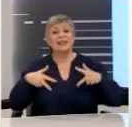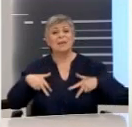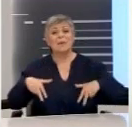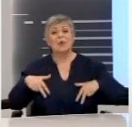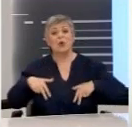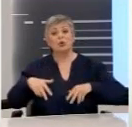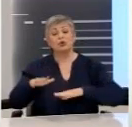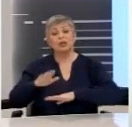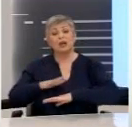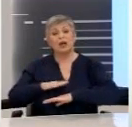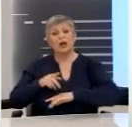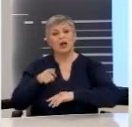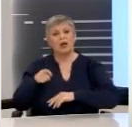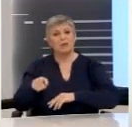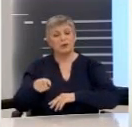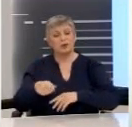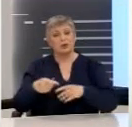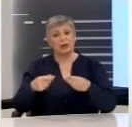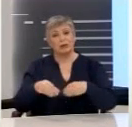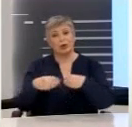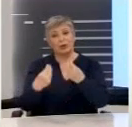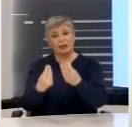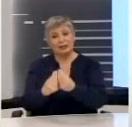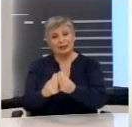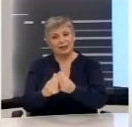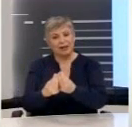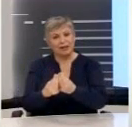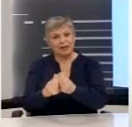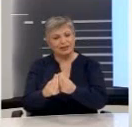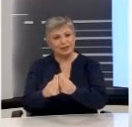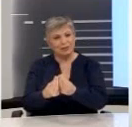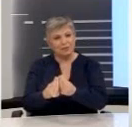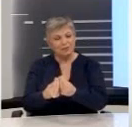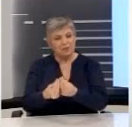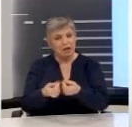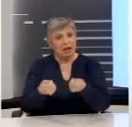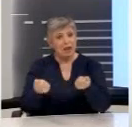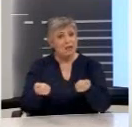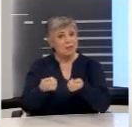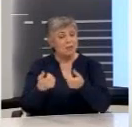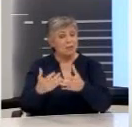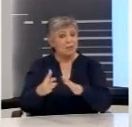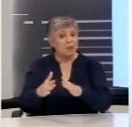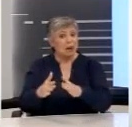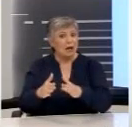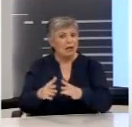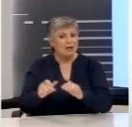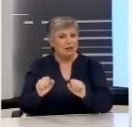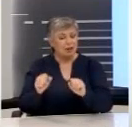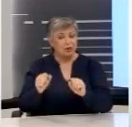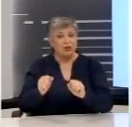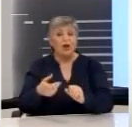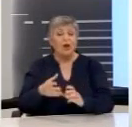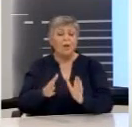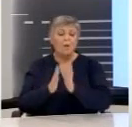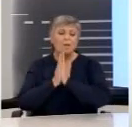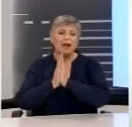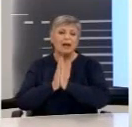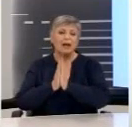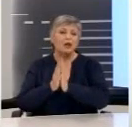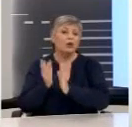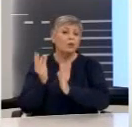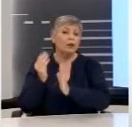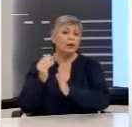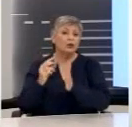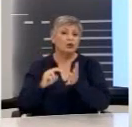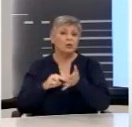Άμυνας κόλλαγε ή δεν κόλλαγε. Και λέω το εξής. Για ακούστε με λίγο προσεκτικά. Μόνο με